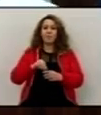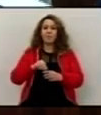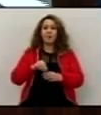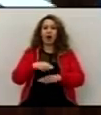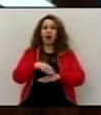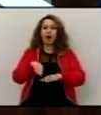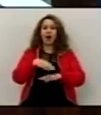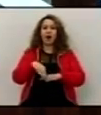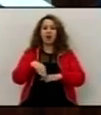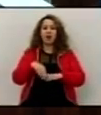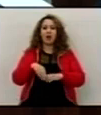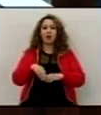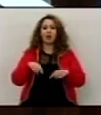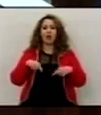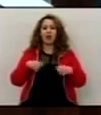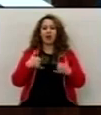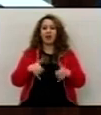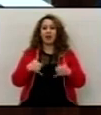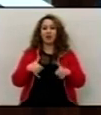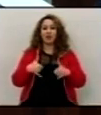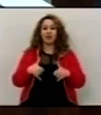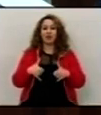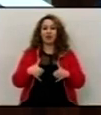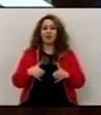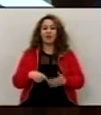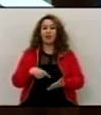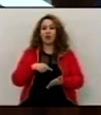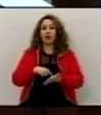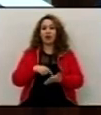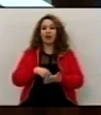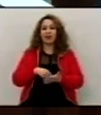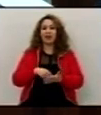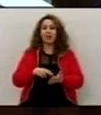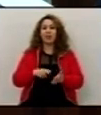التعليمات السيد رئيس الجمهورية هو اتخاذ هذه الزراعة الصحراوية